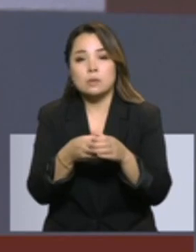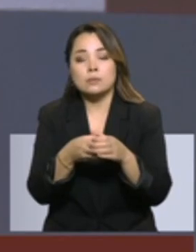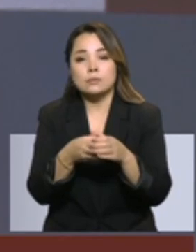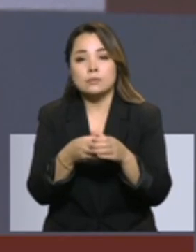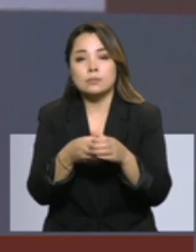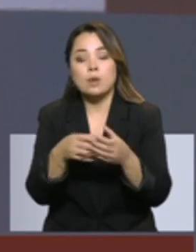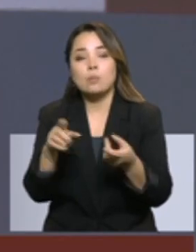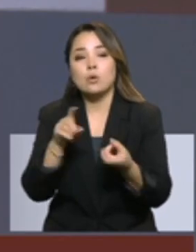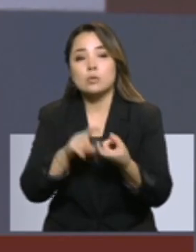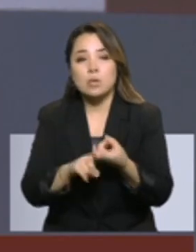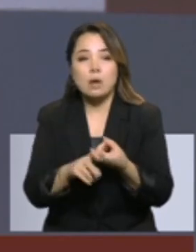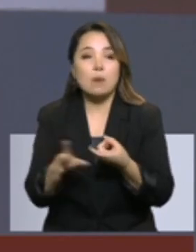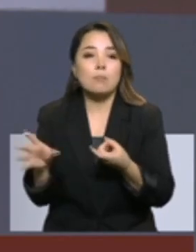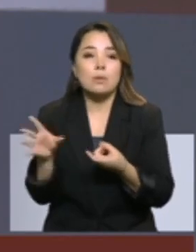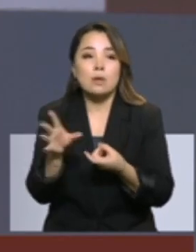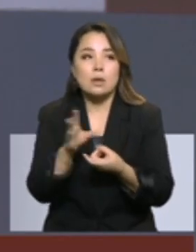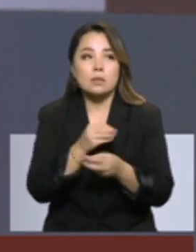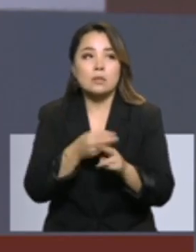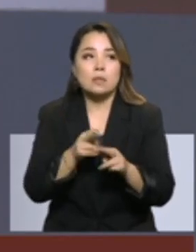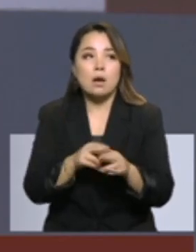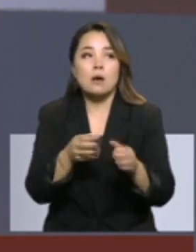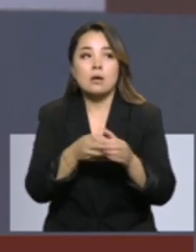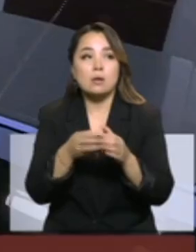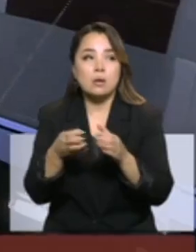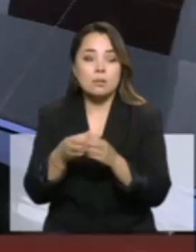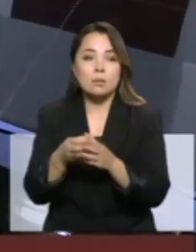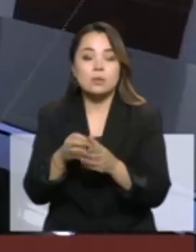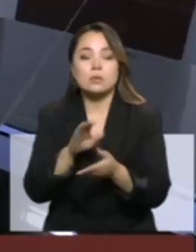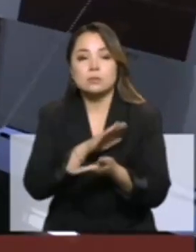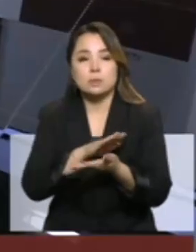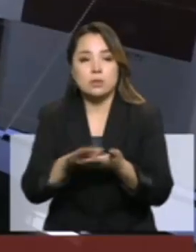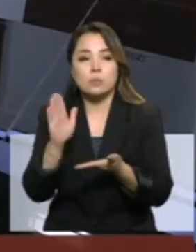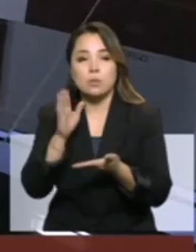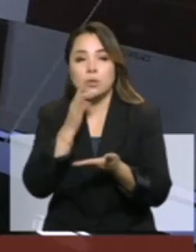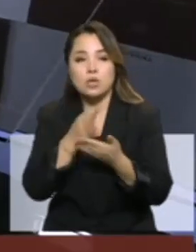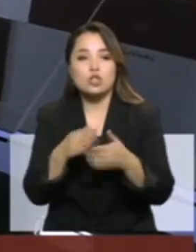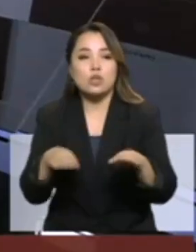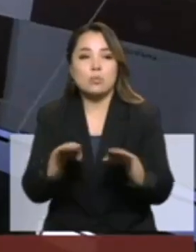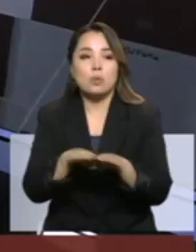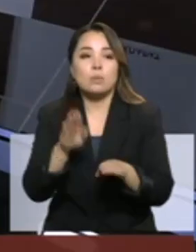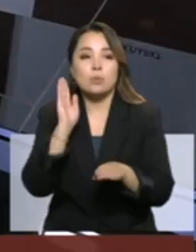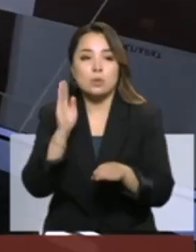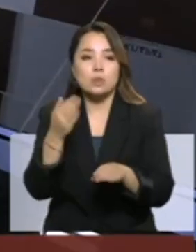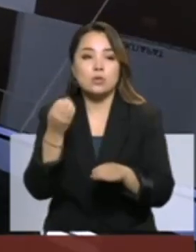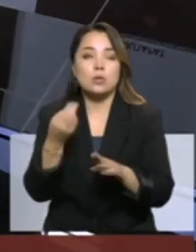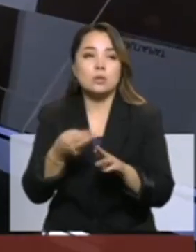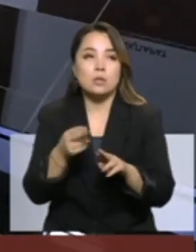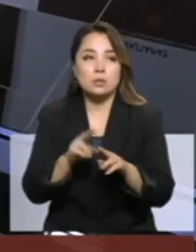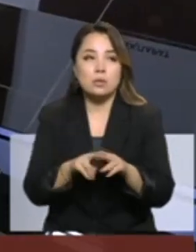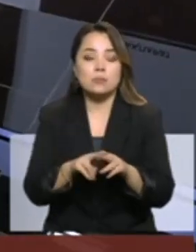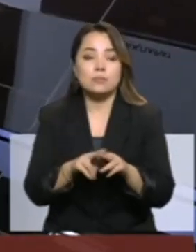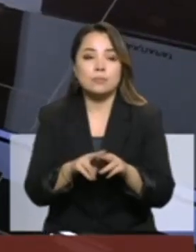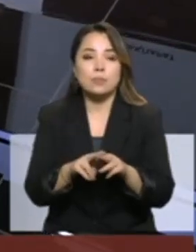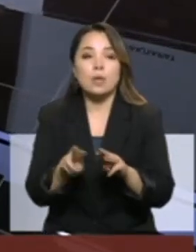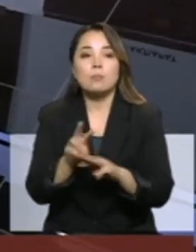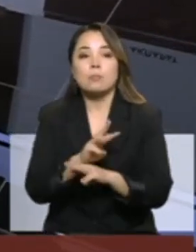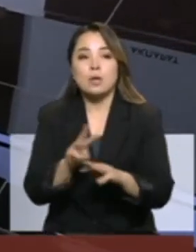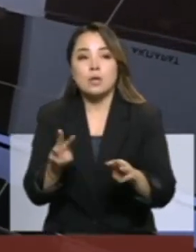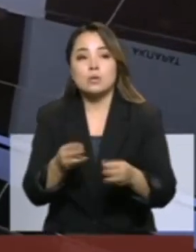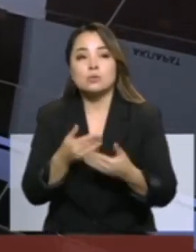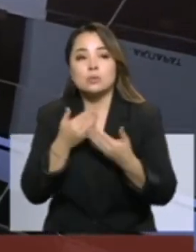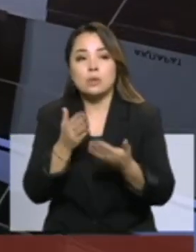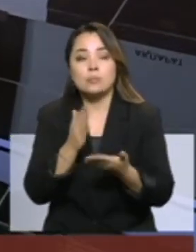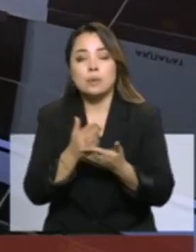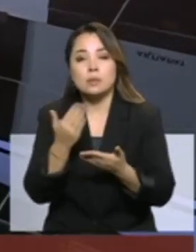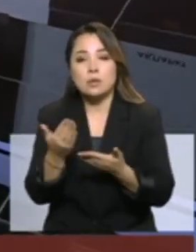шарт бойынша олардың барлығы жаңа компанияның арқылы кешірілетін болады, жабылатын болады. Және мен сонымен қатар мына қазір мәжілісте сұрағыңызға жауап